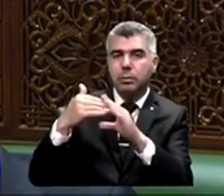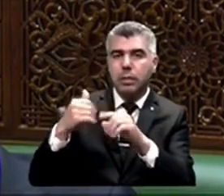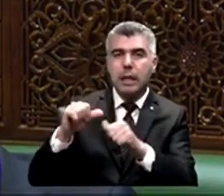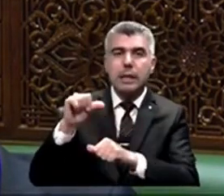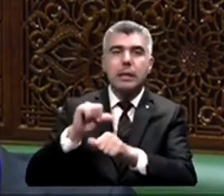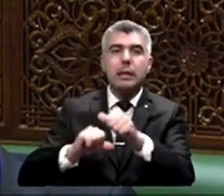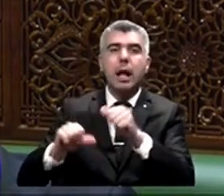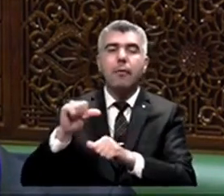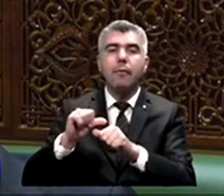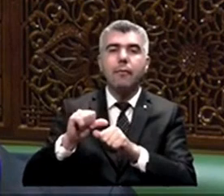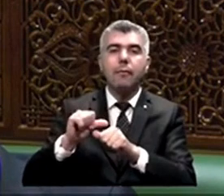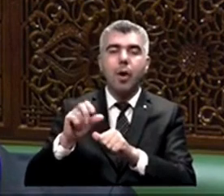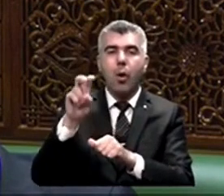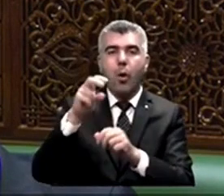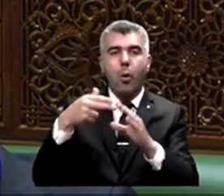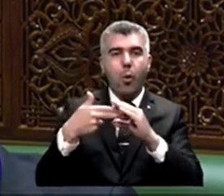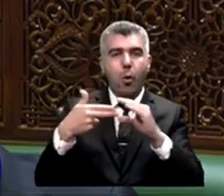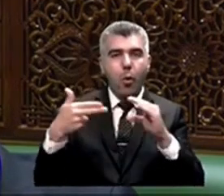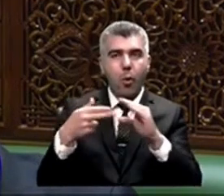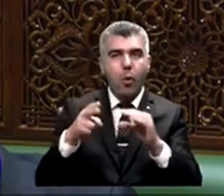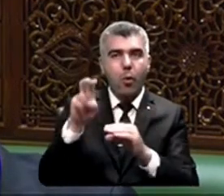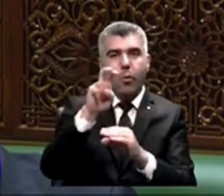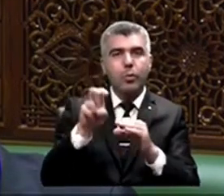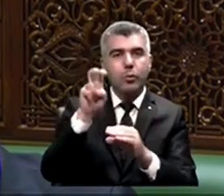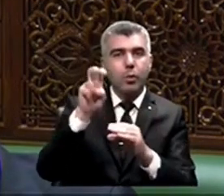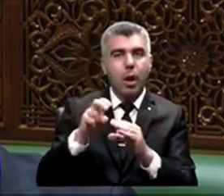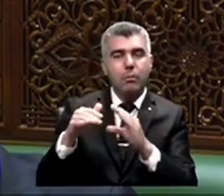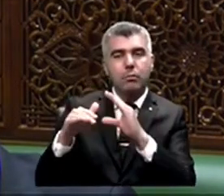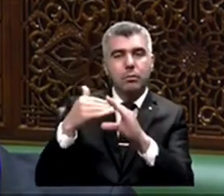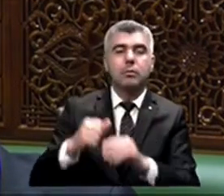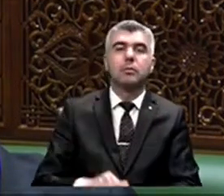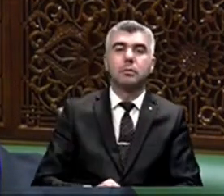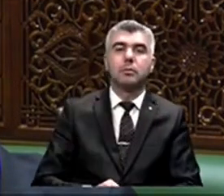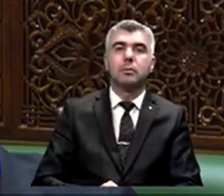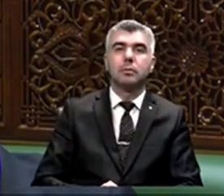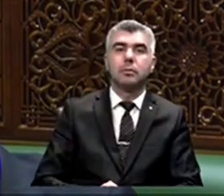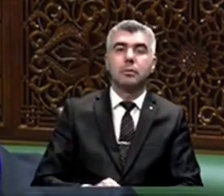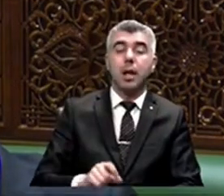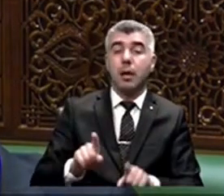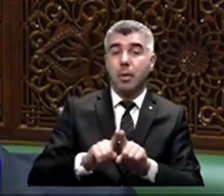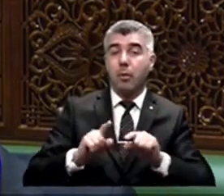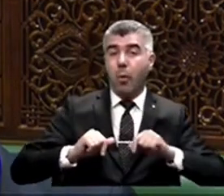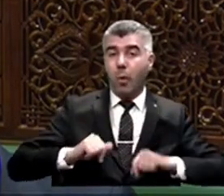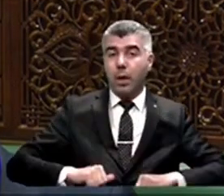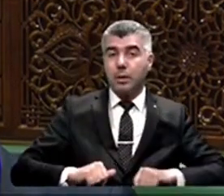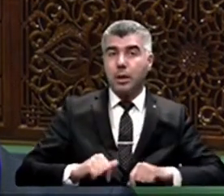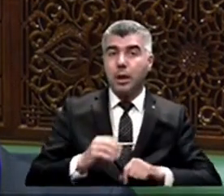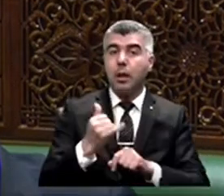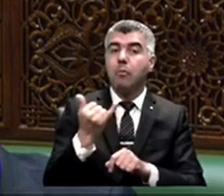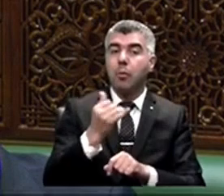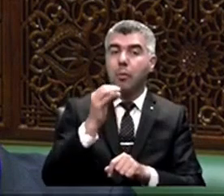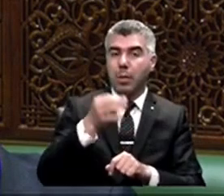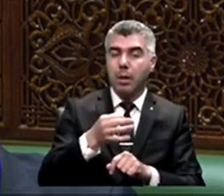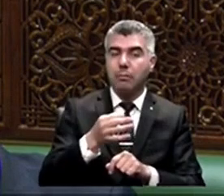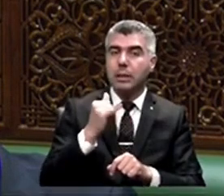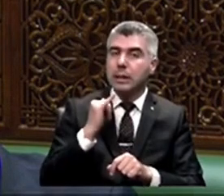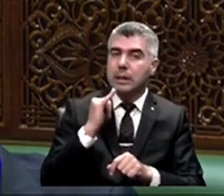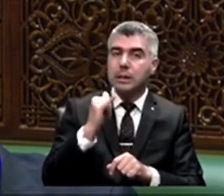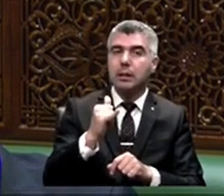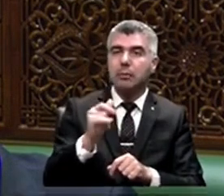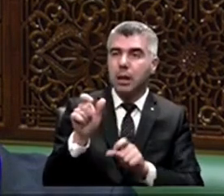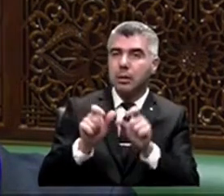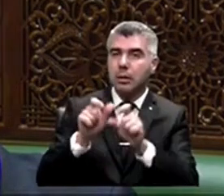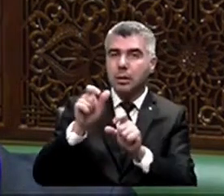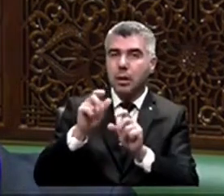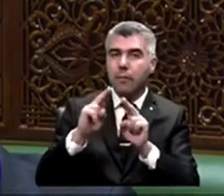التي تساهم في دعم الاقتصاد. سيد الوزير، نشد كذلك على إيديكم فيما يتعلق بحرصكم على ضمان أمن مغاربة